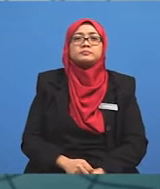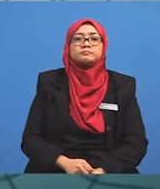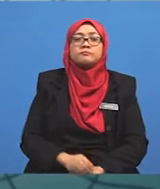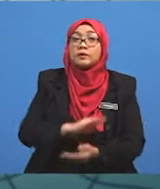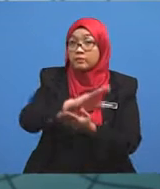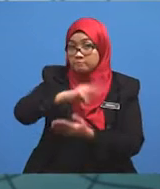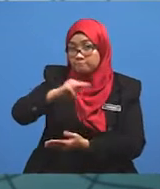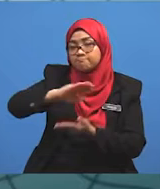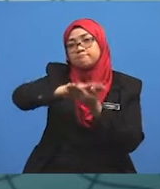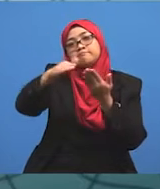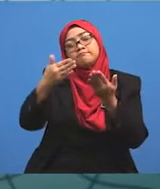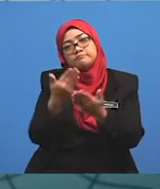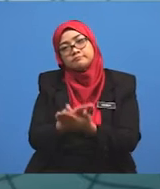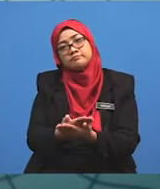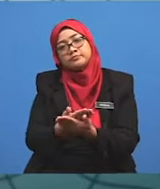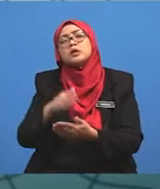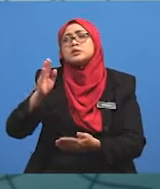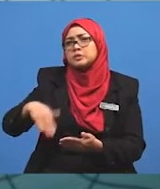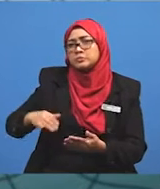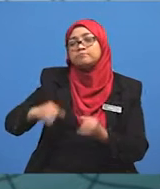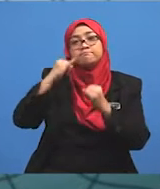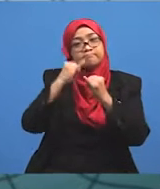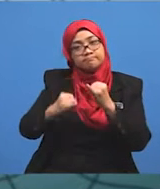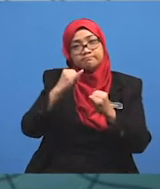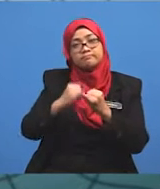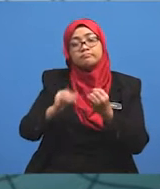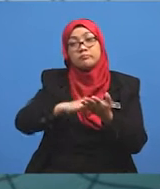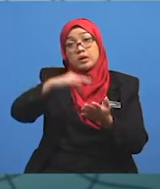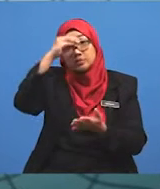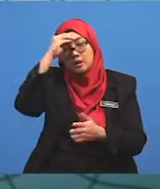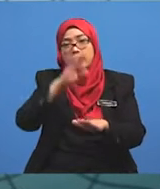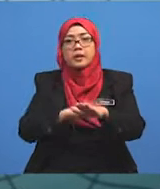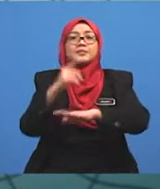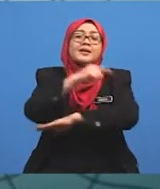Allah Subhanahu Wa Taala, sebelum saya mengakhiri sesi pengajaran hari ini,